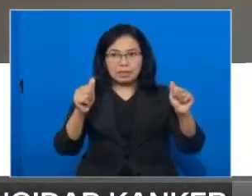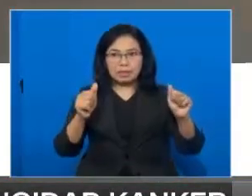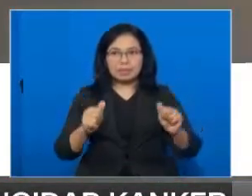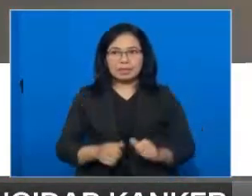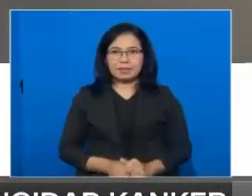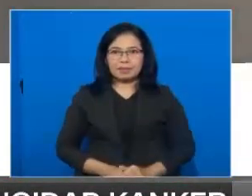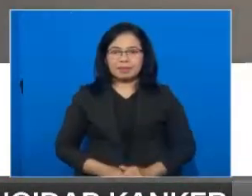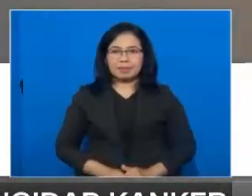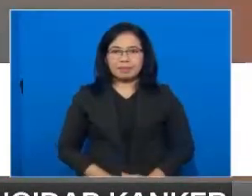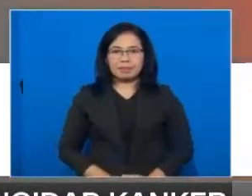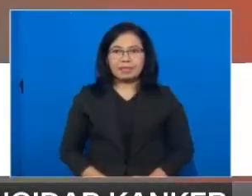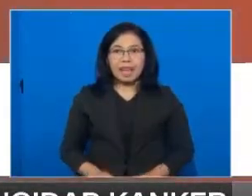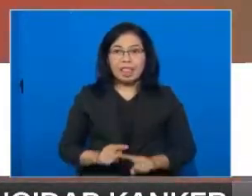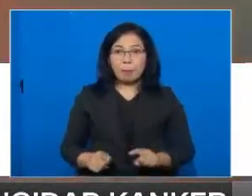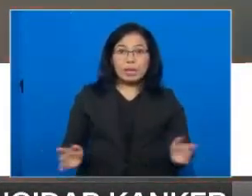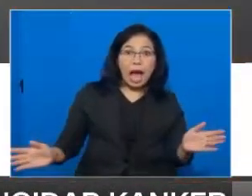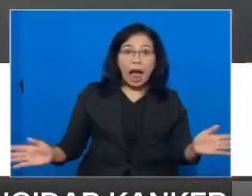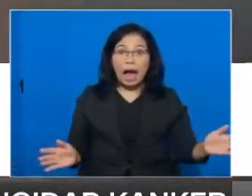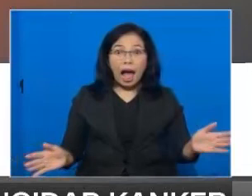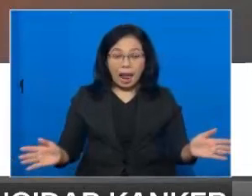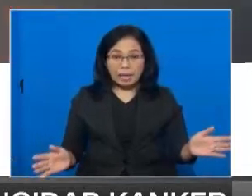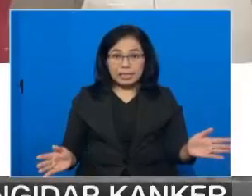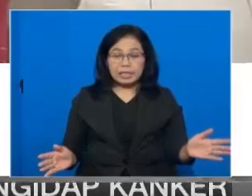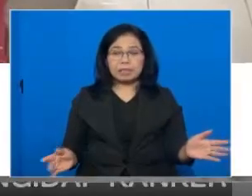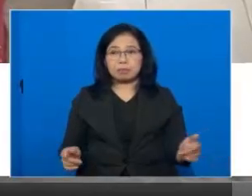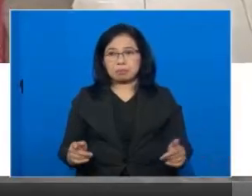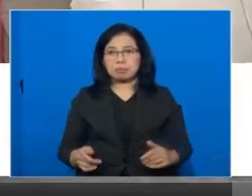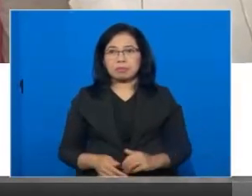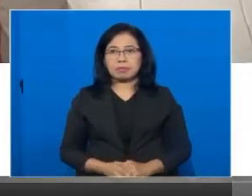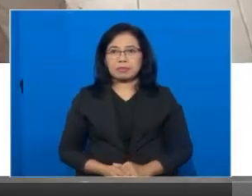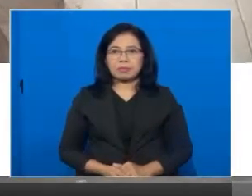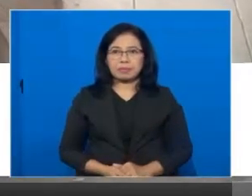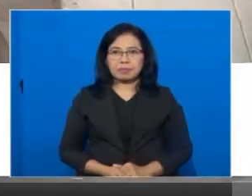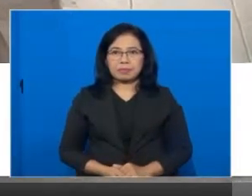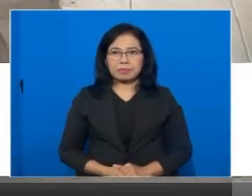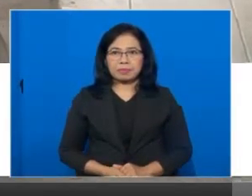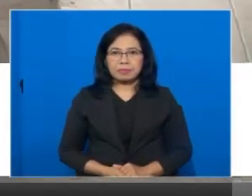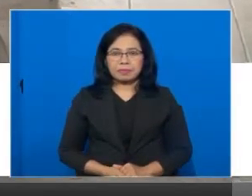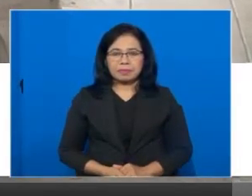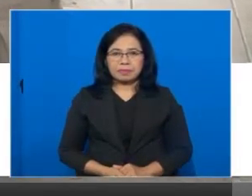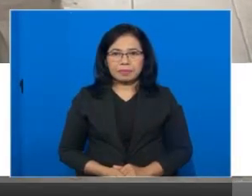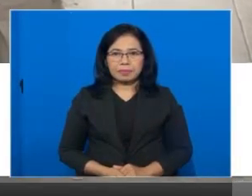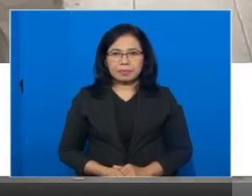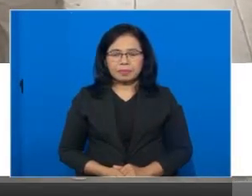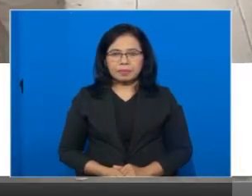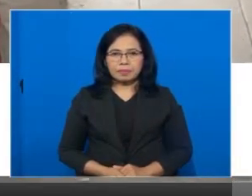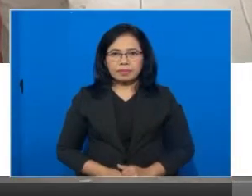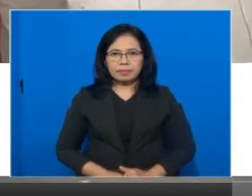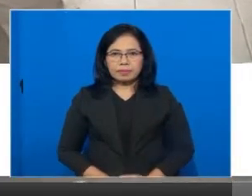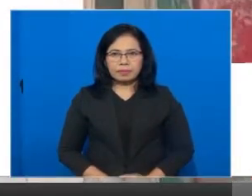tidak berjalan mulus karena dihalangi Sudirman ia menuding anggota pengawas tebang pilih ketika